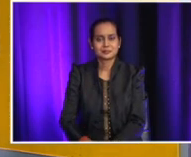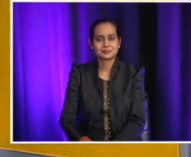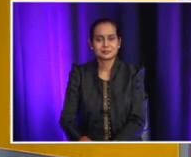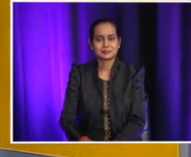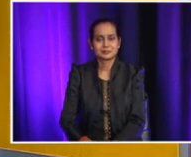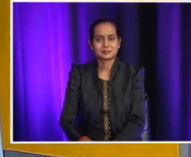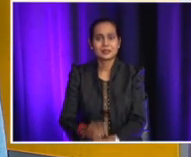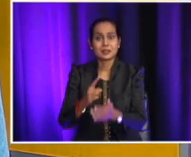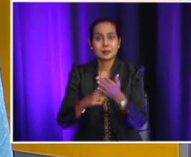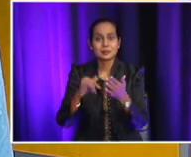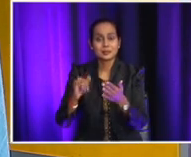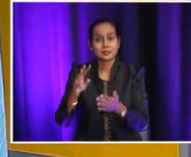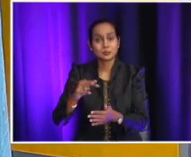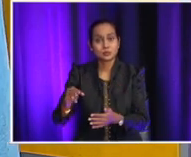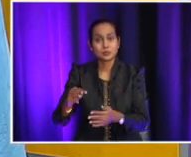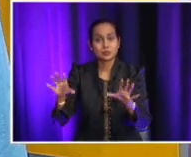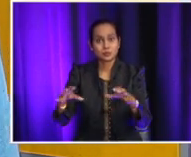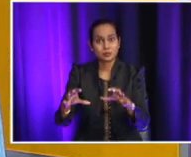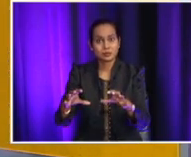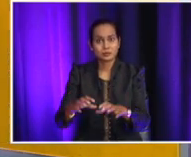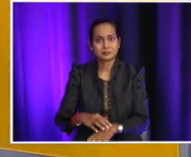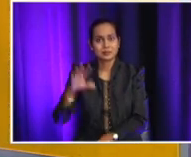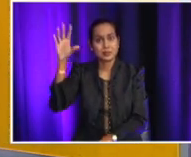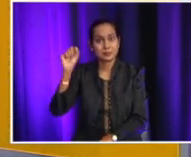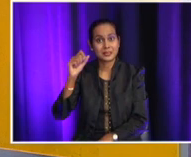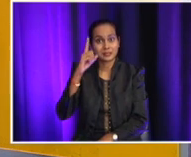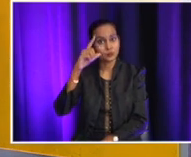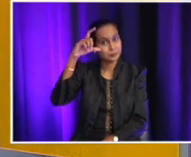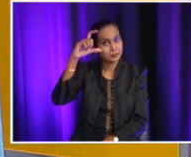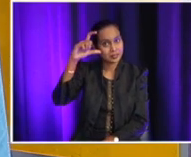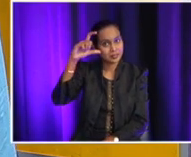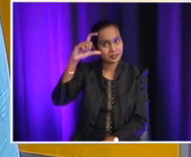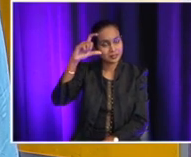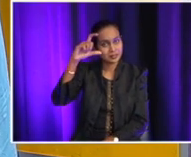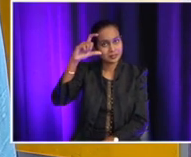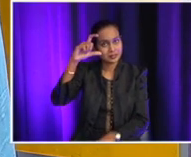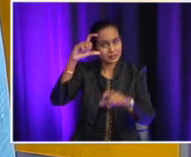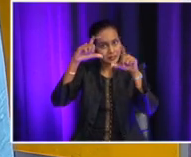apa yang murid-murid perlu buat ya cego ambil satu petikan daripada membaca